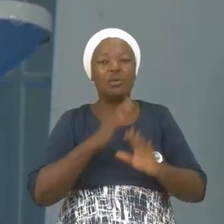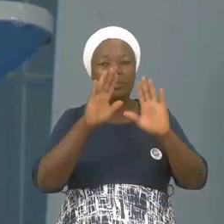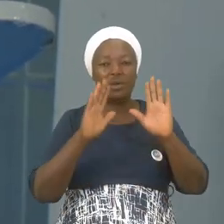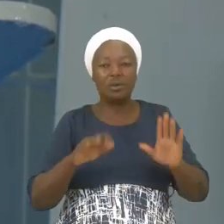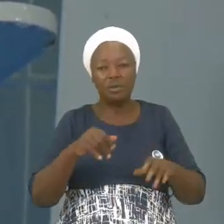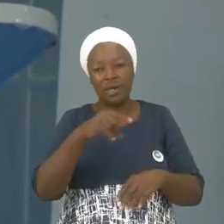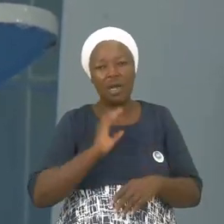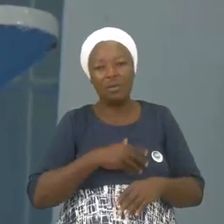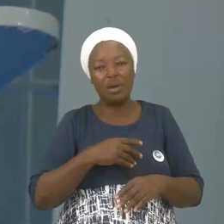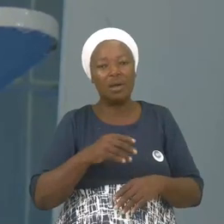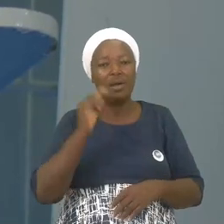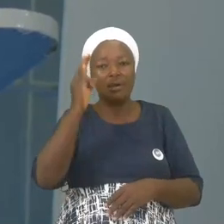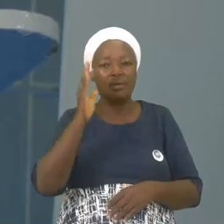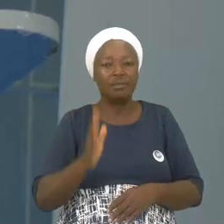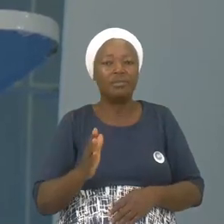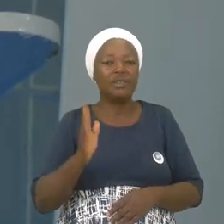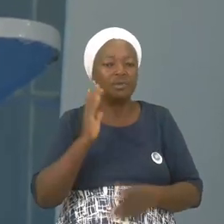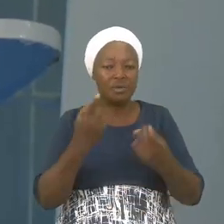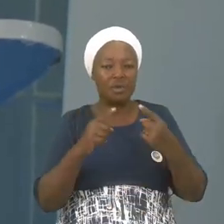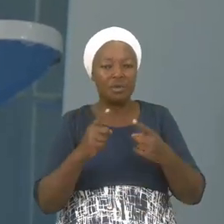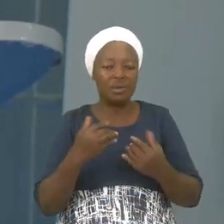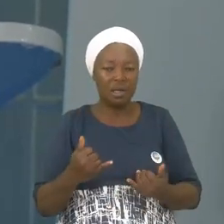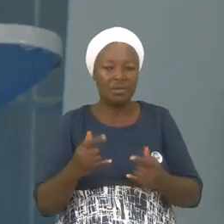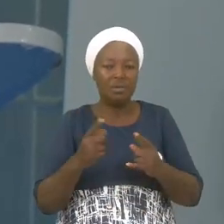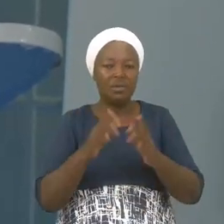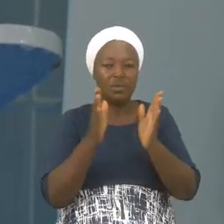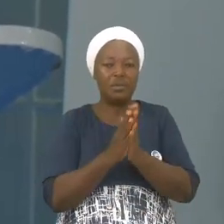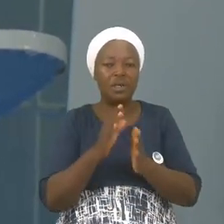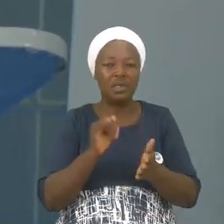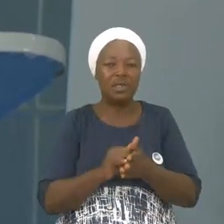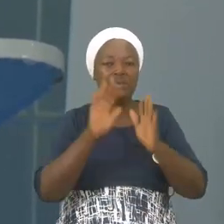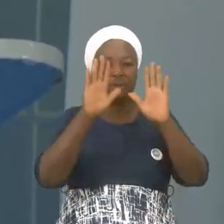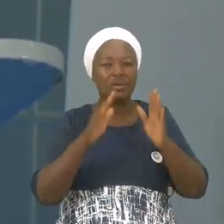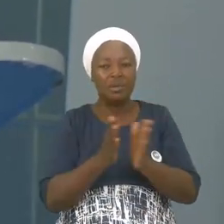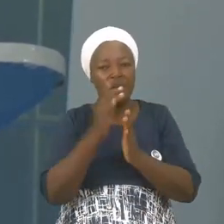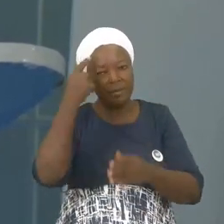Nous sommes prêts maintenant. Comme notre pasteur vient au pupitre maintenant.